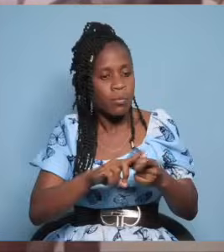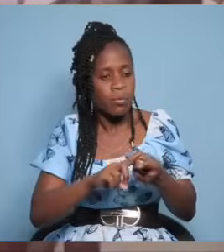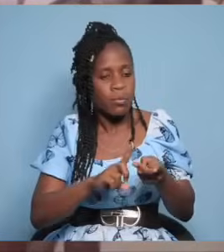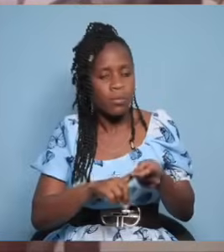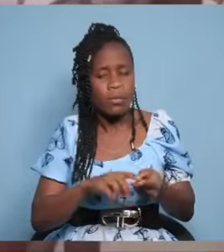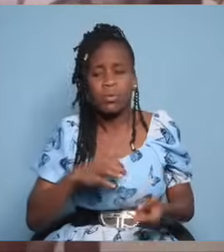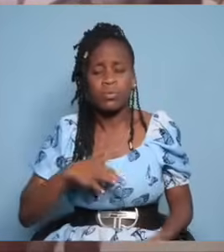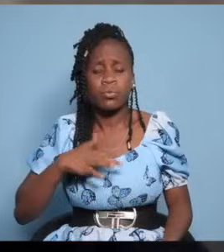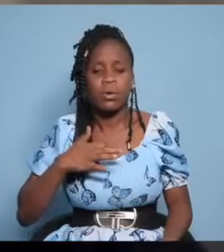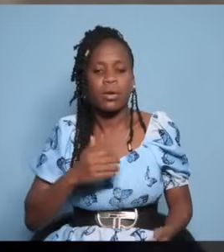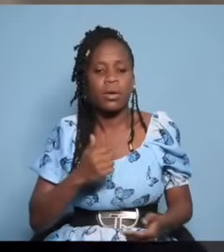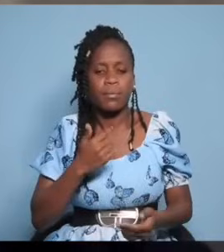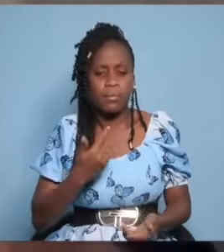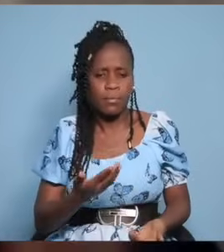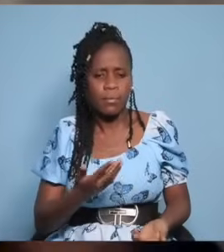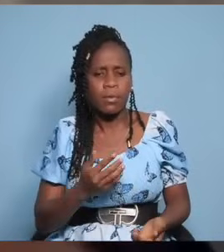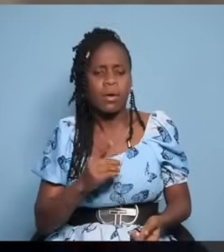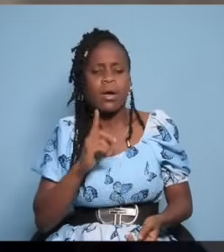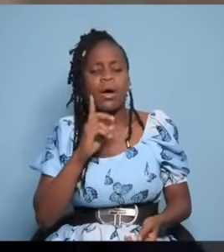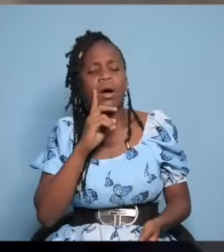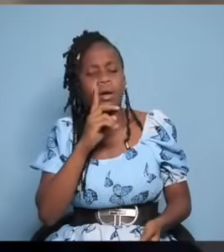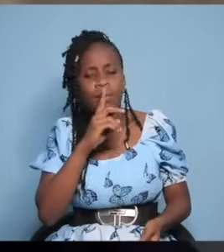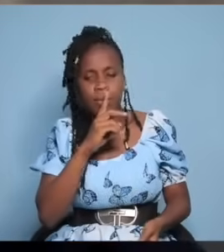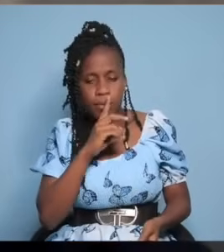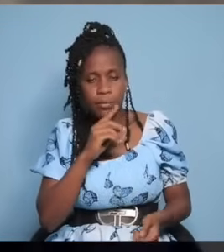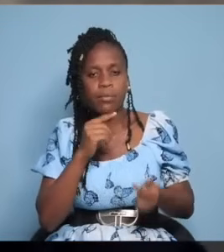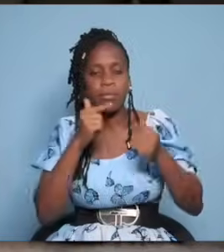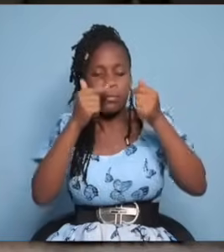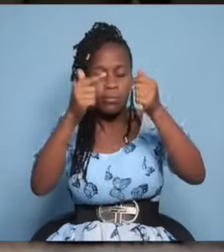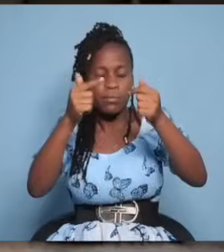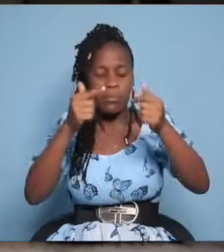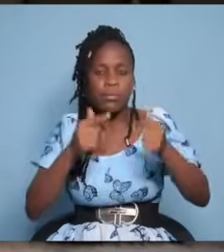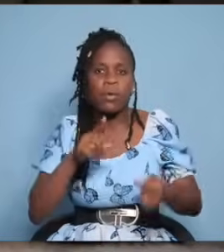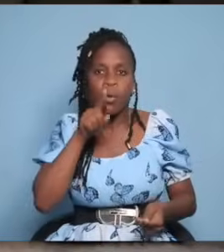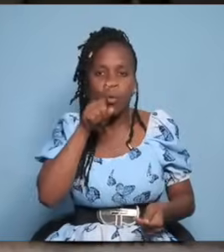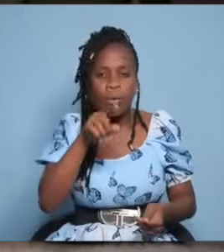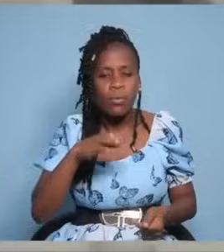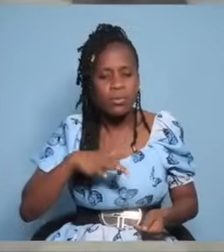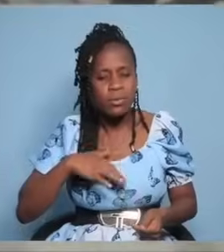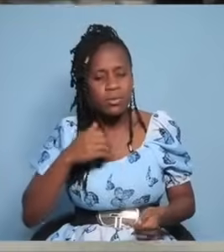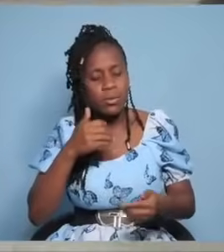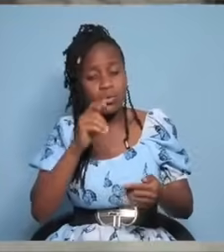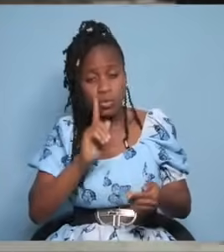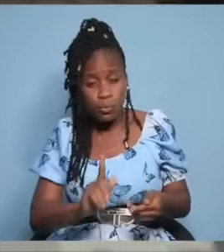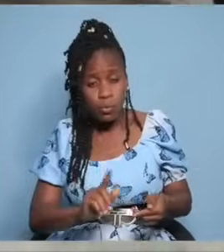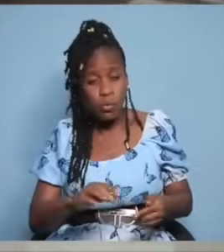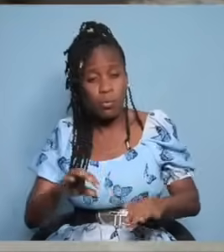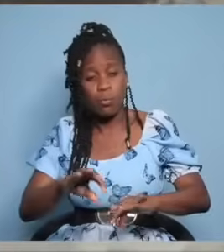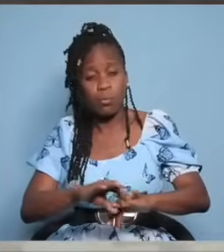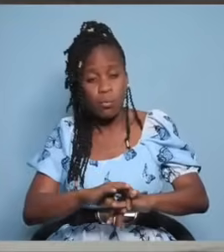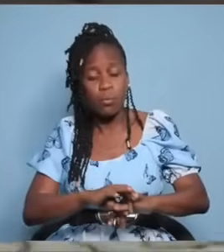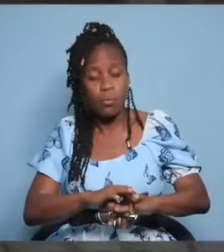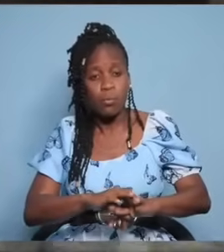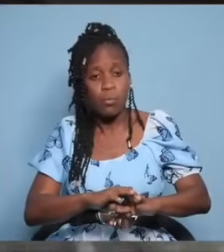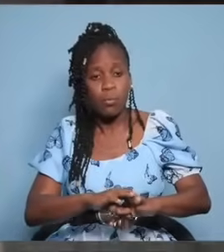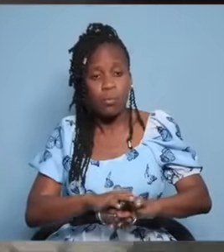mama. Alafu akamwambia mtangazaji ya kwamba unahisi kuna mwanaume wa kunioa mimi? Hakuna. Wanaume